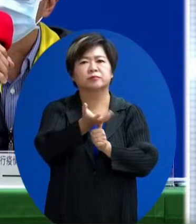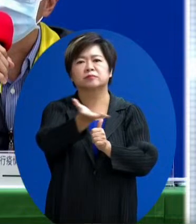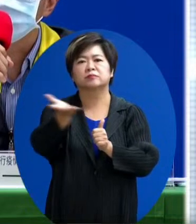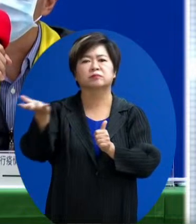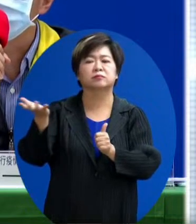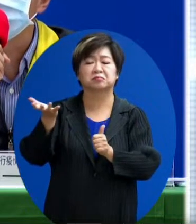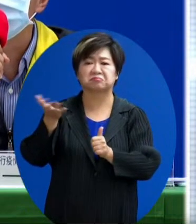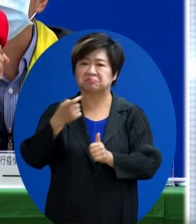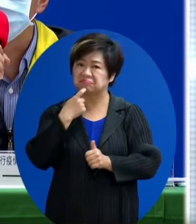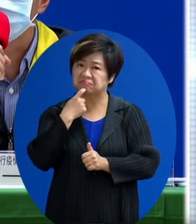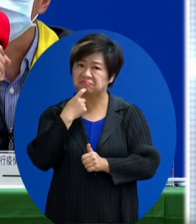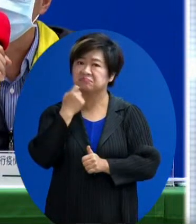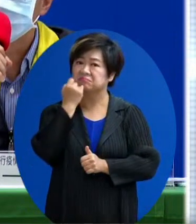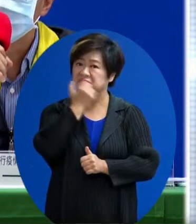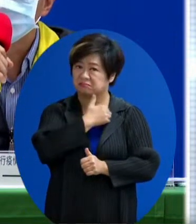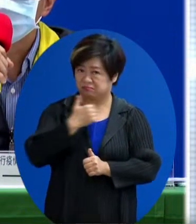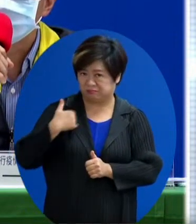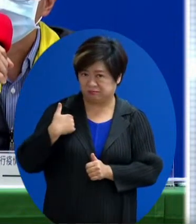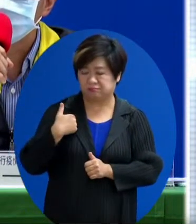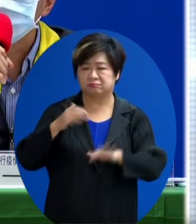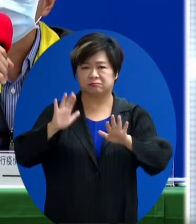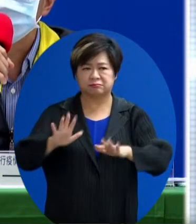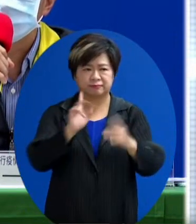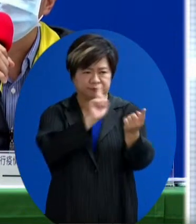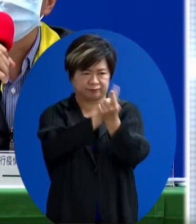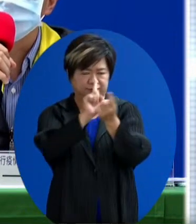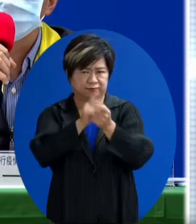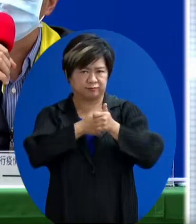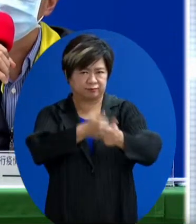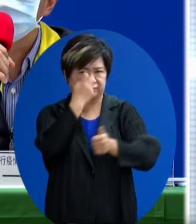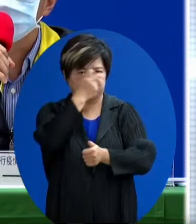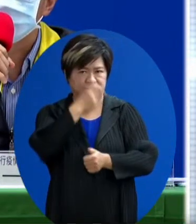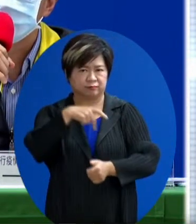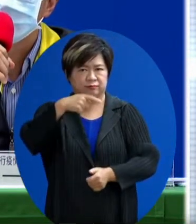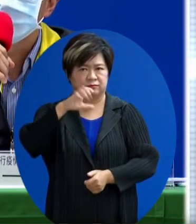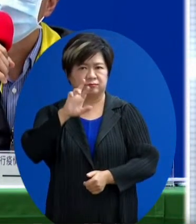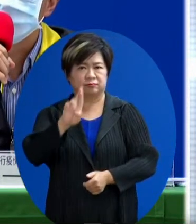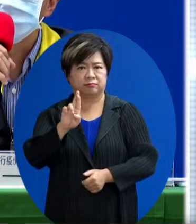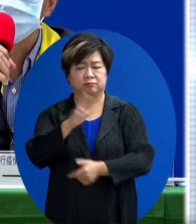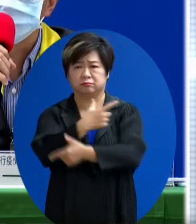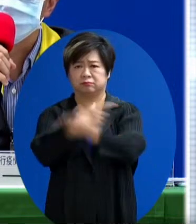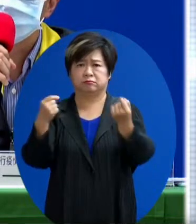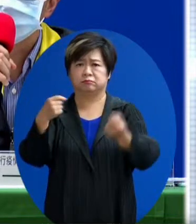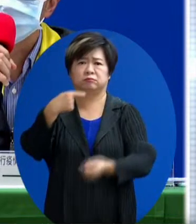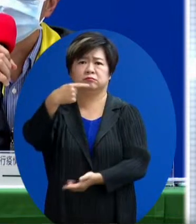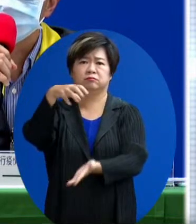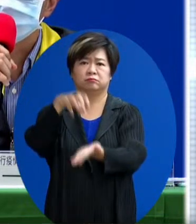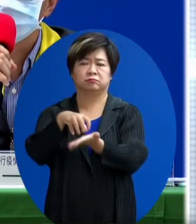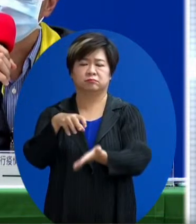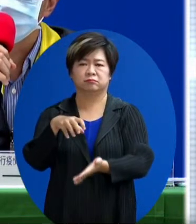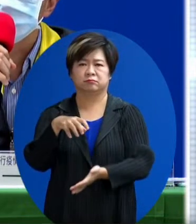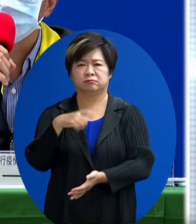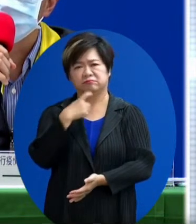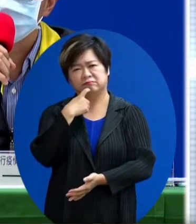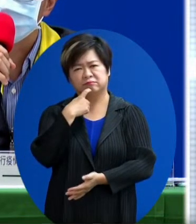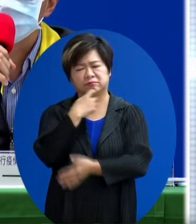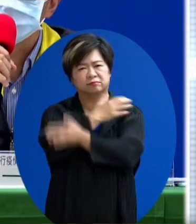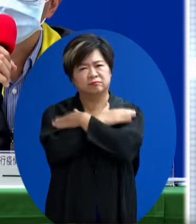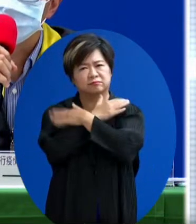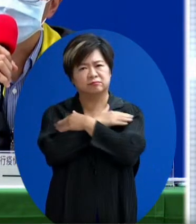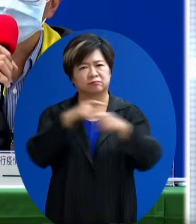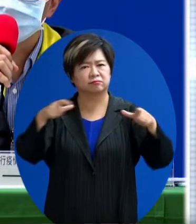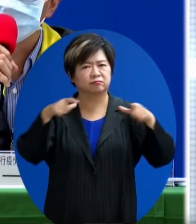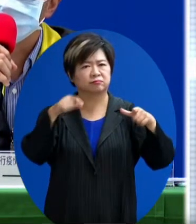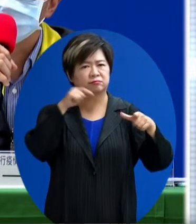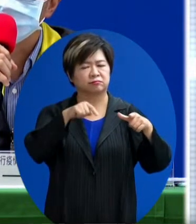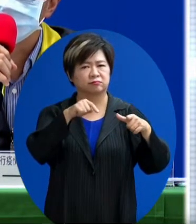出现了。不过从目前接触者的检验来看 ，PCR 都是阴性的话，还没有出现有这个幼儿园或相关